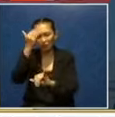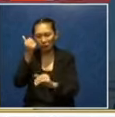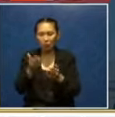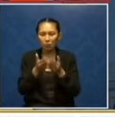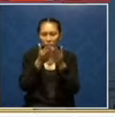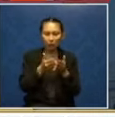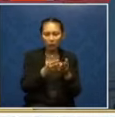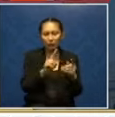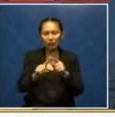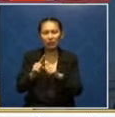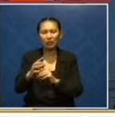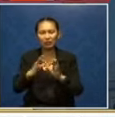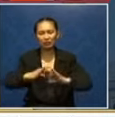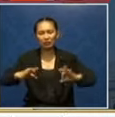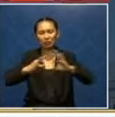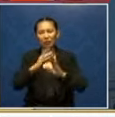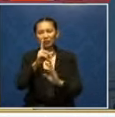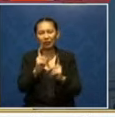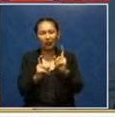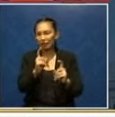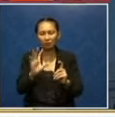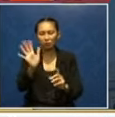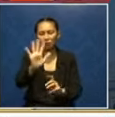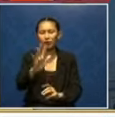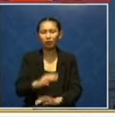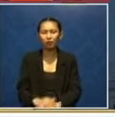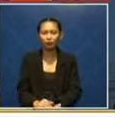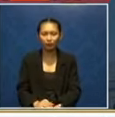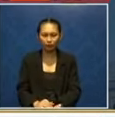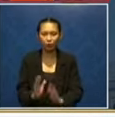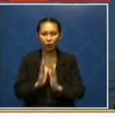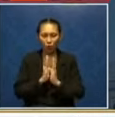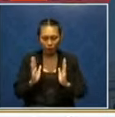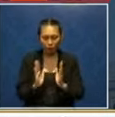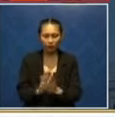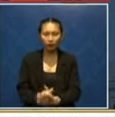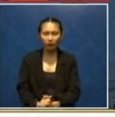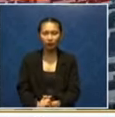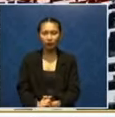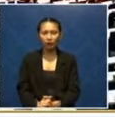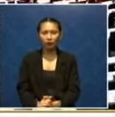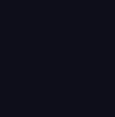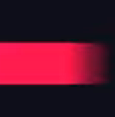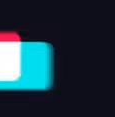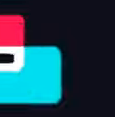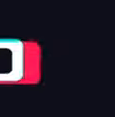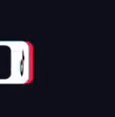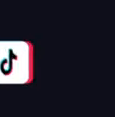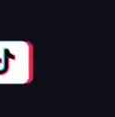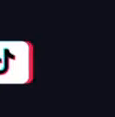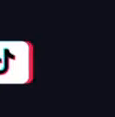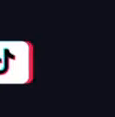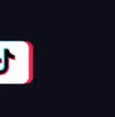มากอย่ารอให้เกิดการสูญเสียเลยครับขอบคุณครับครับขอบคุณครับต่อไปท่าน